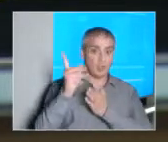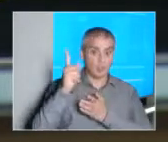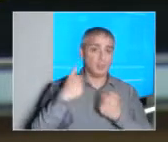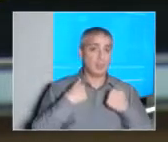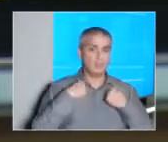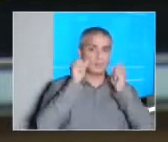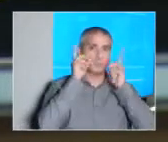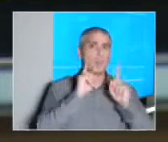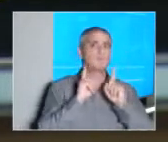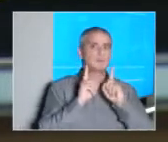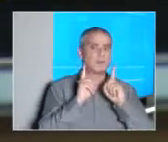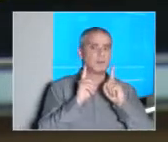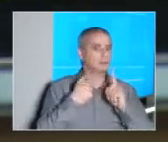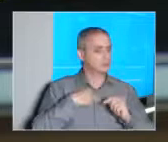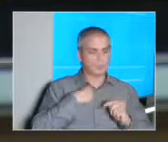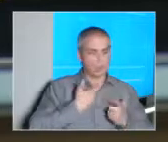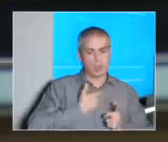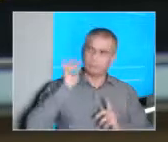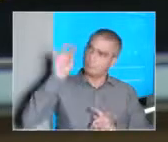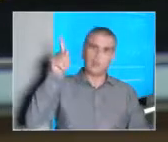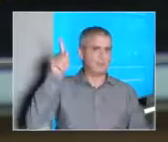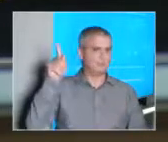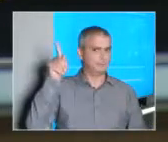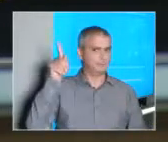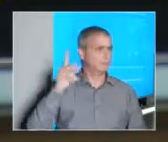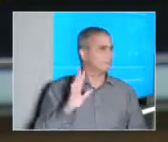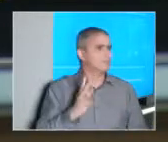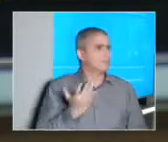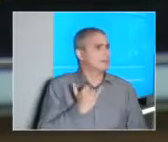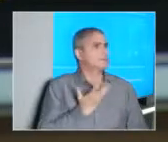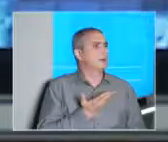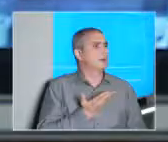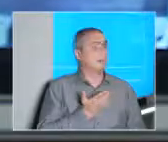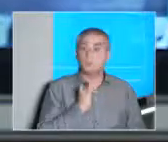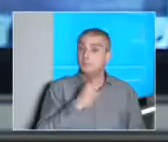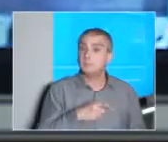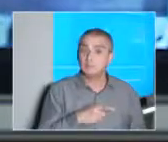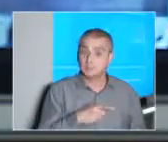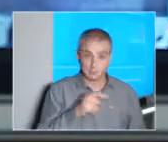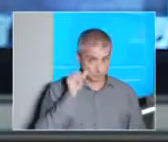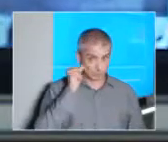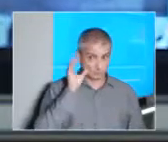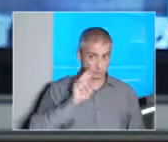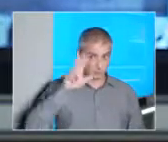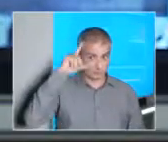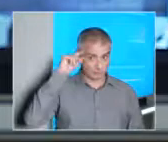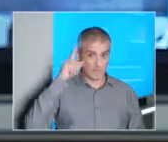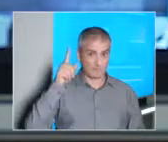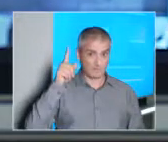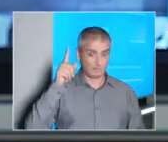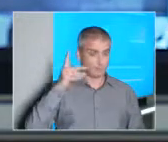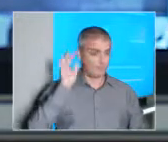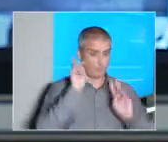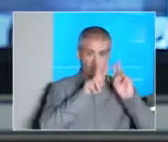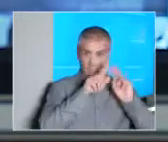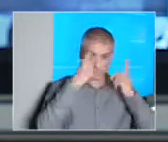דרך אגב מופתע שאנחנו לא מוקיעים אותה ברמה, לא, אז מה זה בעצם? מה זה בעצם? האשכנזים של צפון תל אביב מסתלבטים